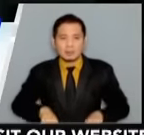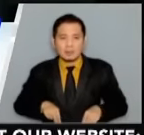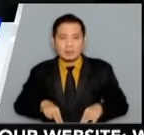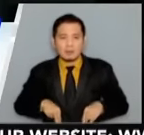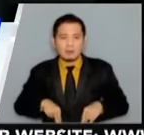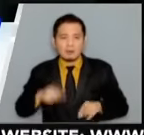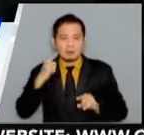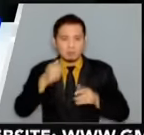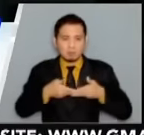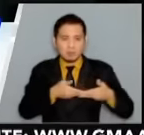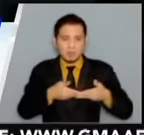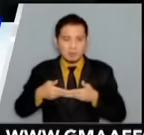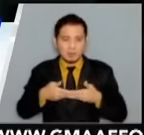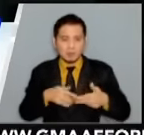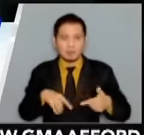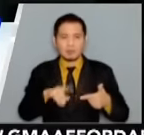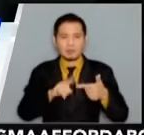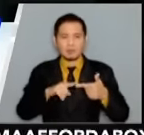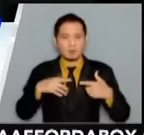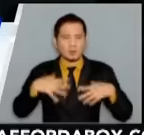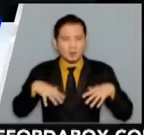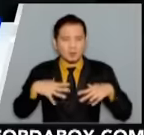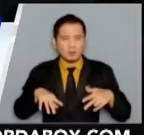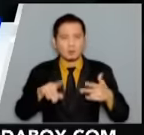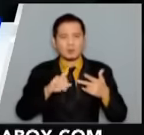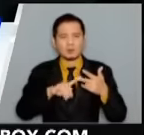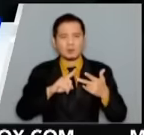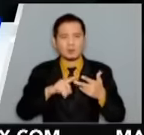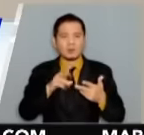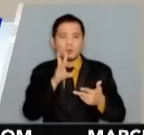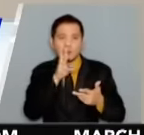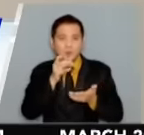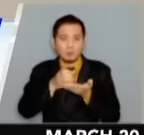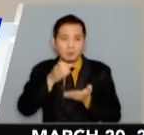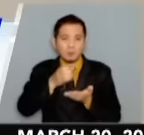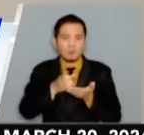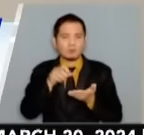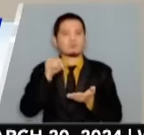damit kasuotan, at syempre yung bottled water, yun ang pinaka-importante.